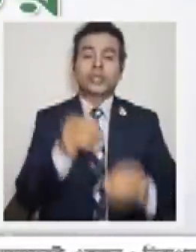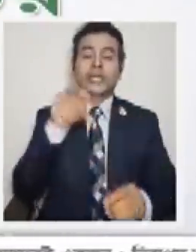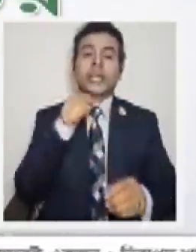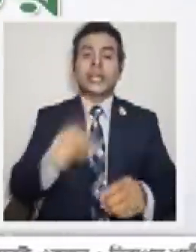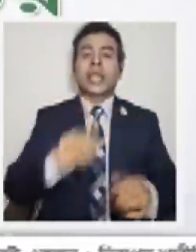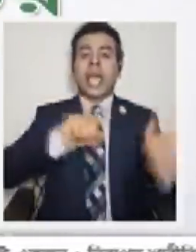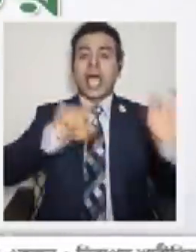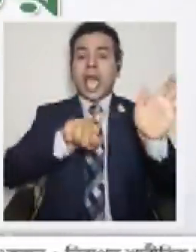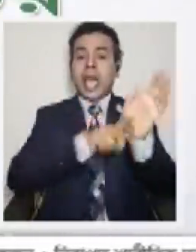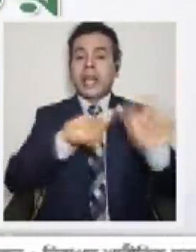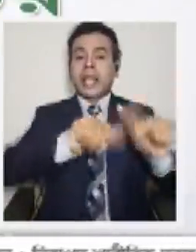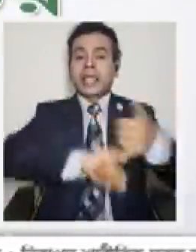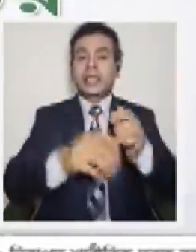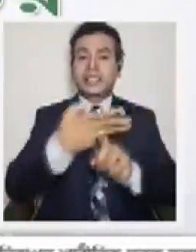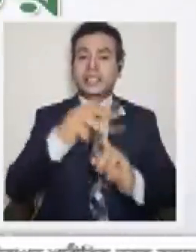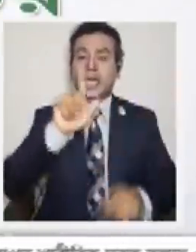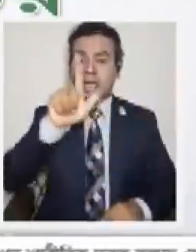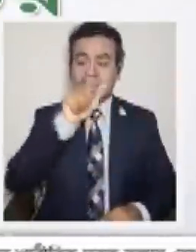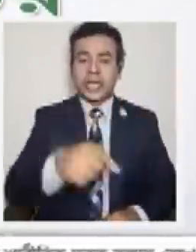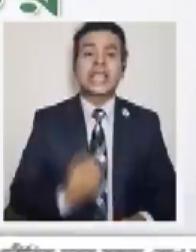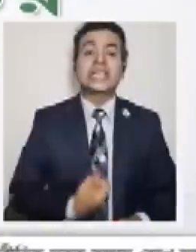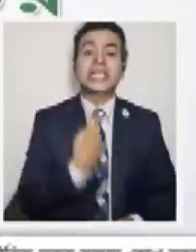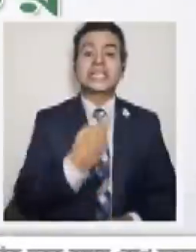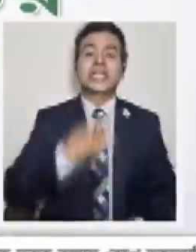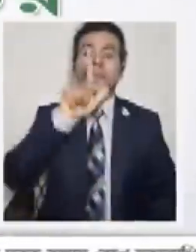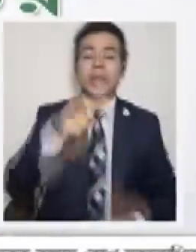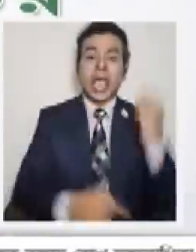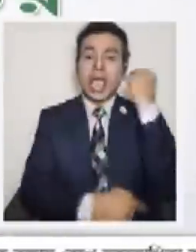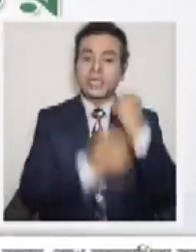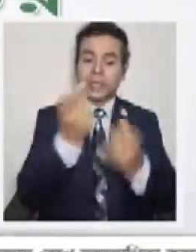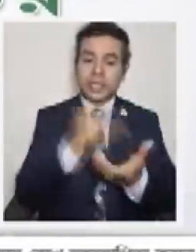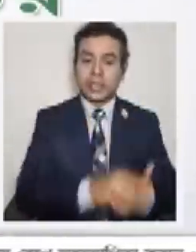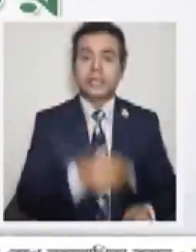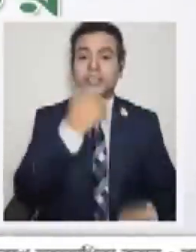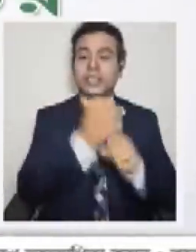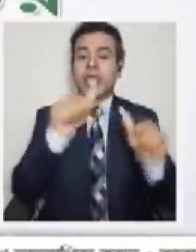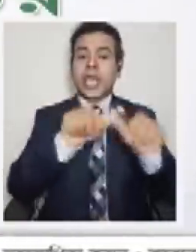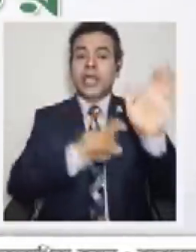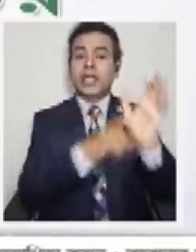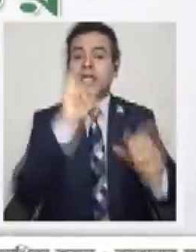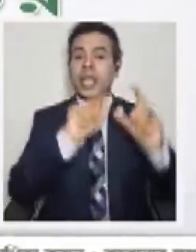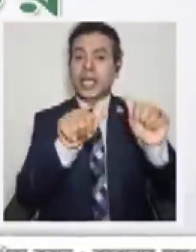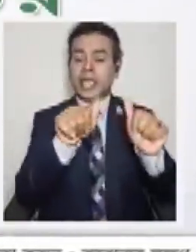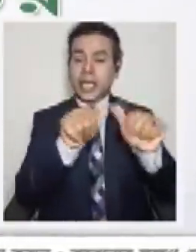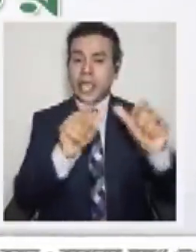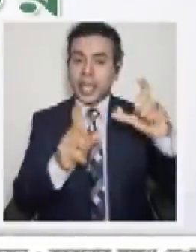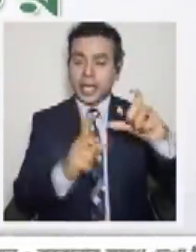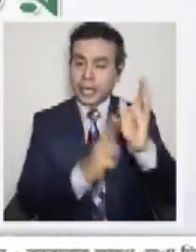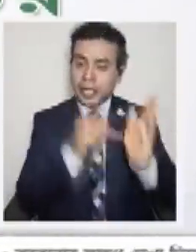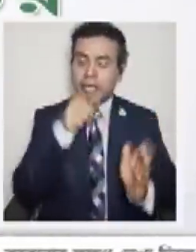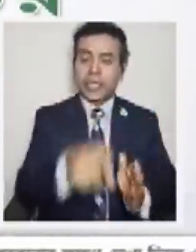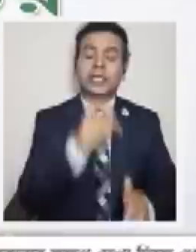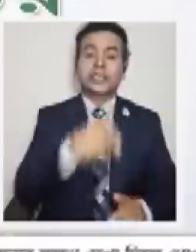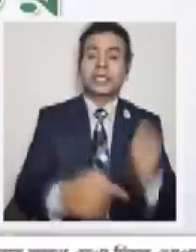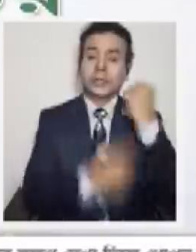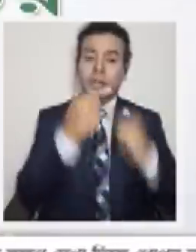পরীক্ষাগার বা ল্যাবরেটরি সংযুক্ত হয়েছে সেগুলো হলো শেখ রাসেল গ্যাস্ট্রো লিভার ইনস্টিটিউট ও হাসপাতাল,